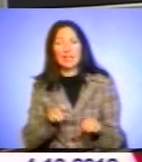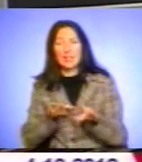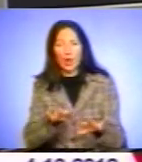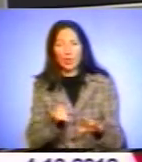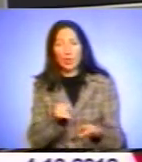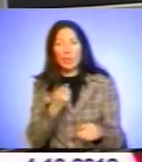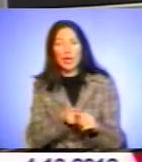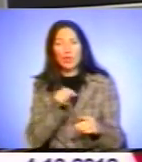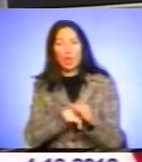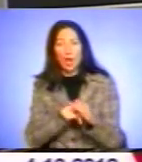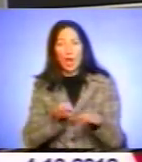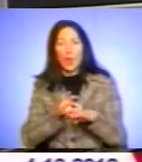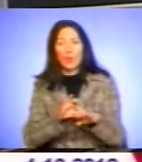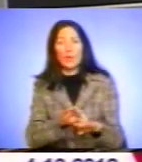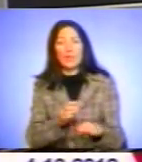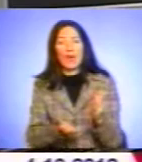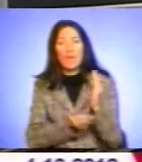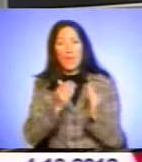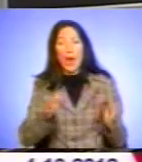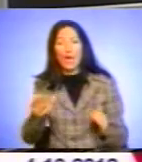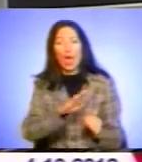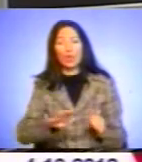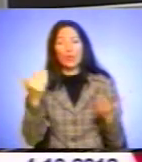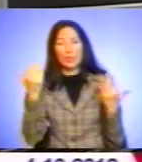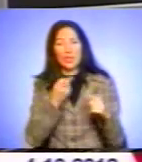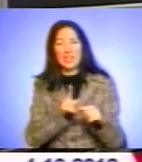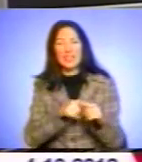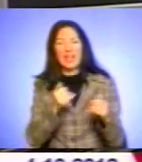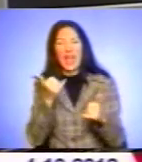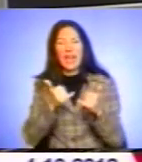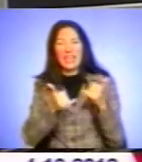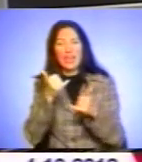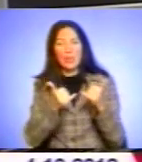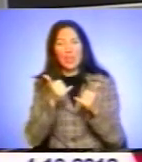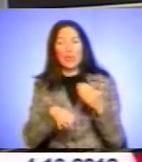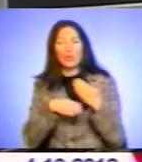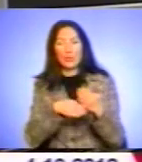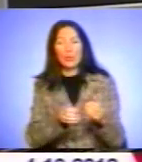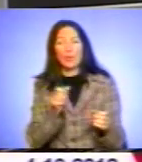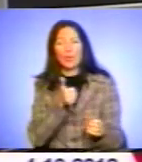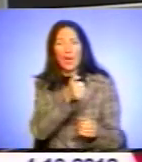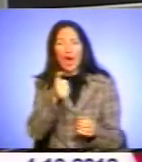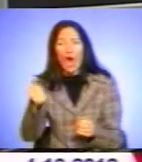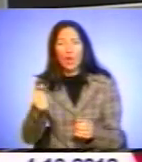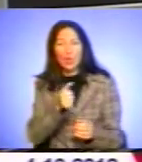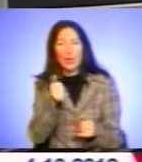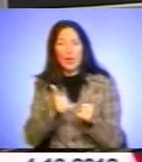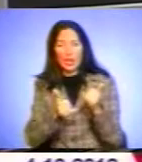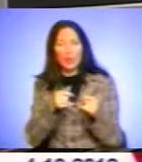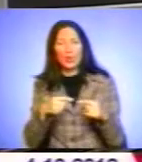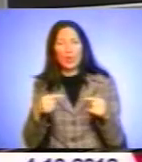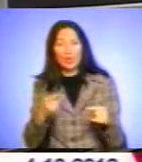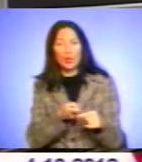вони в парках, зонах відпочинку. Це хімічним способом розпилюють хімічну речовину,